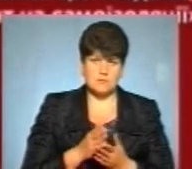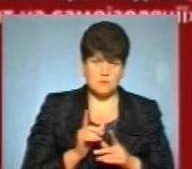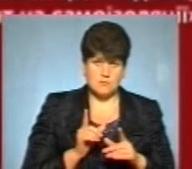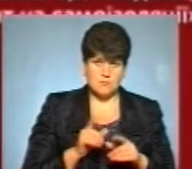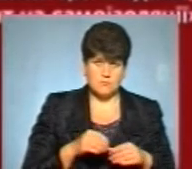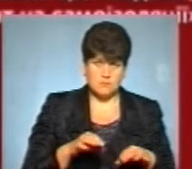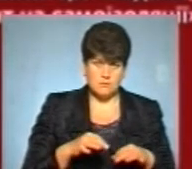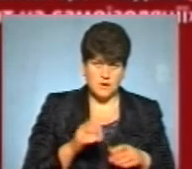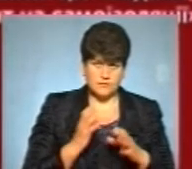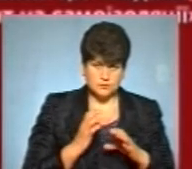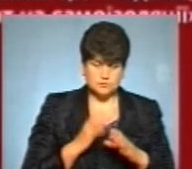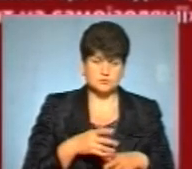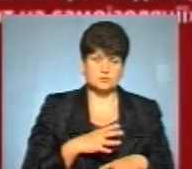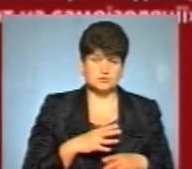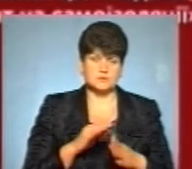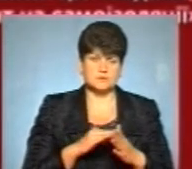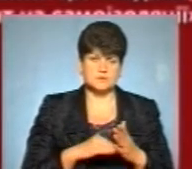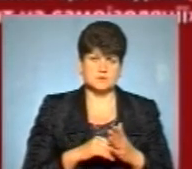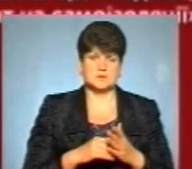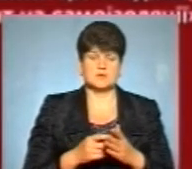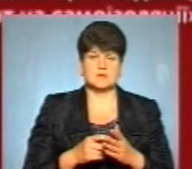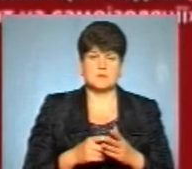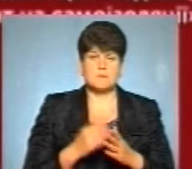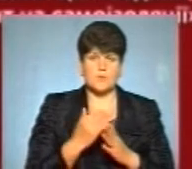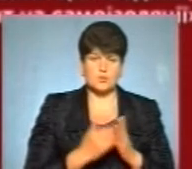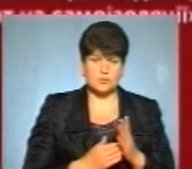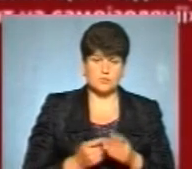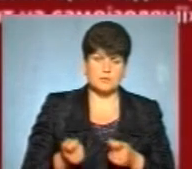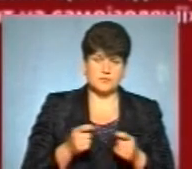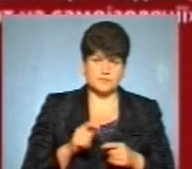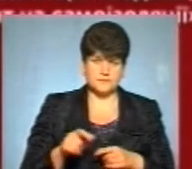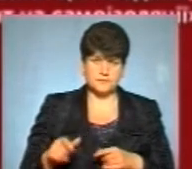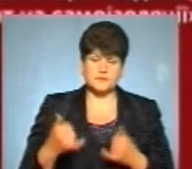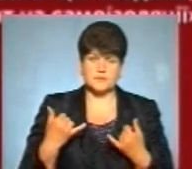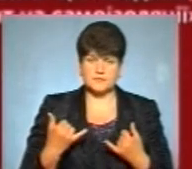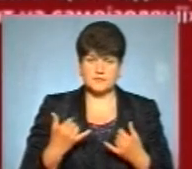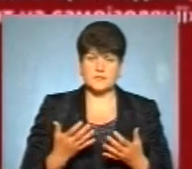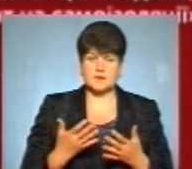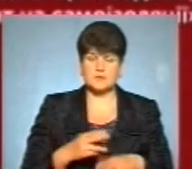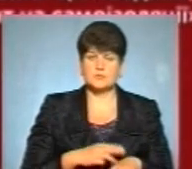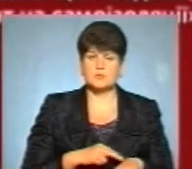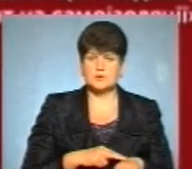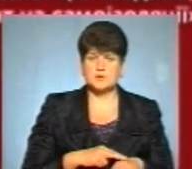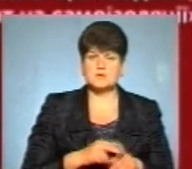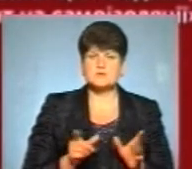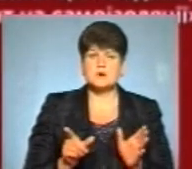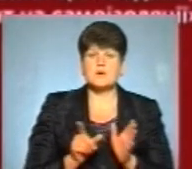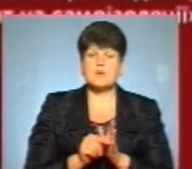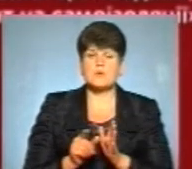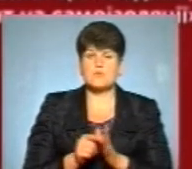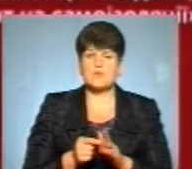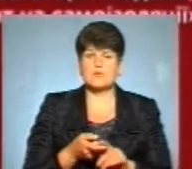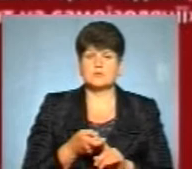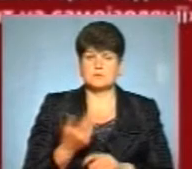мене по перевезенню пасажирів. Тепер встановлено поліцію контактні, це